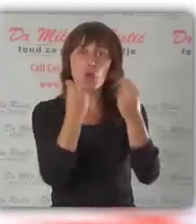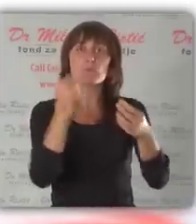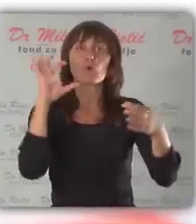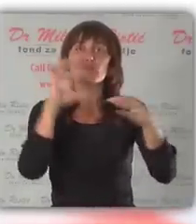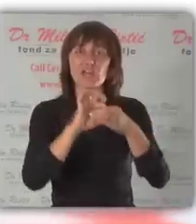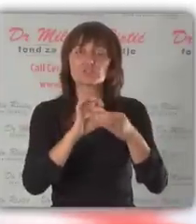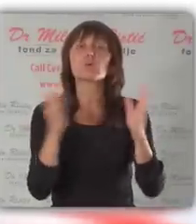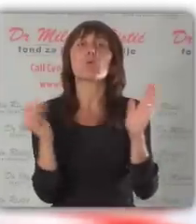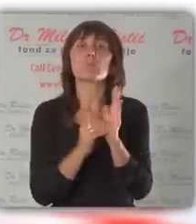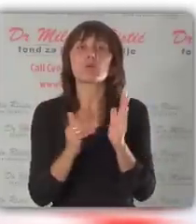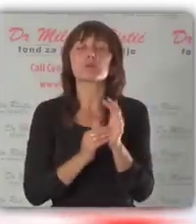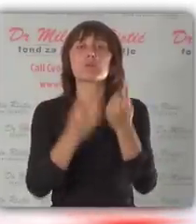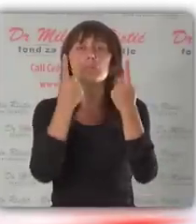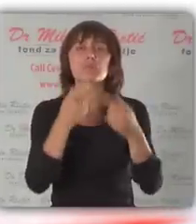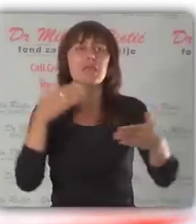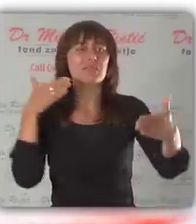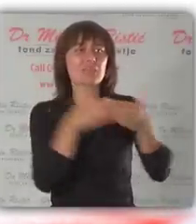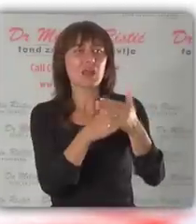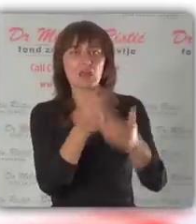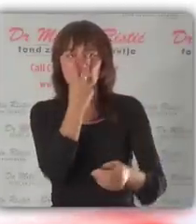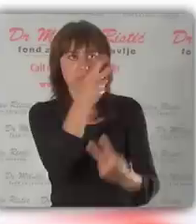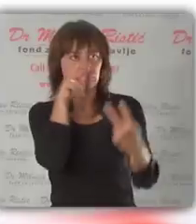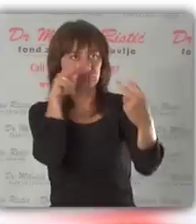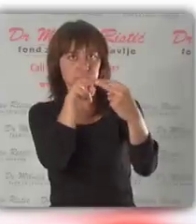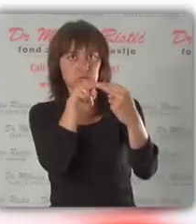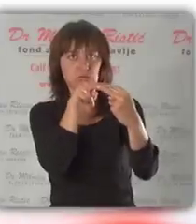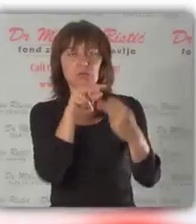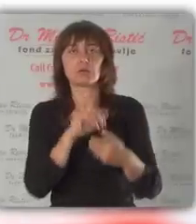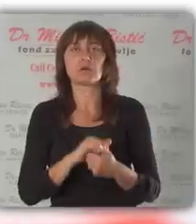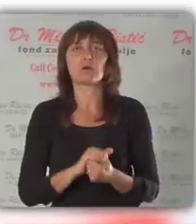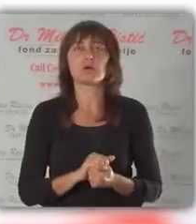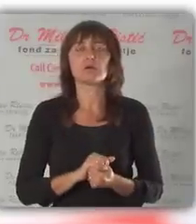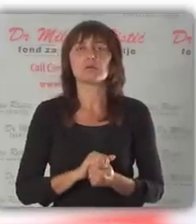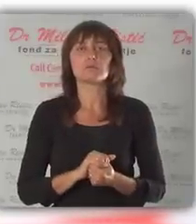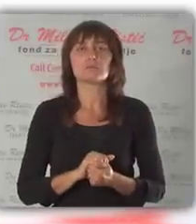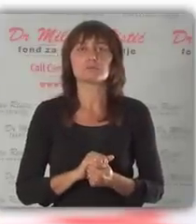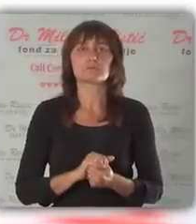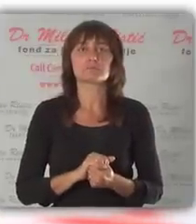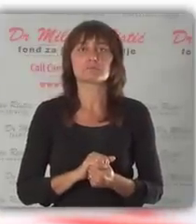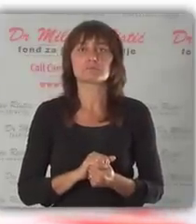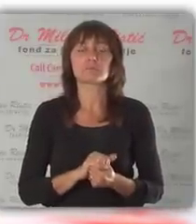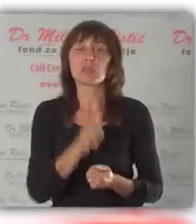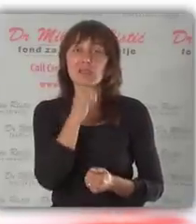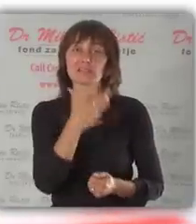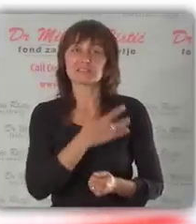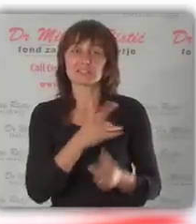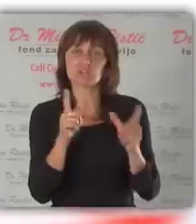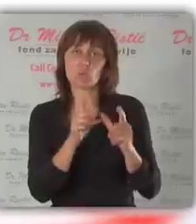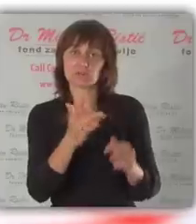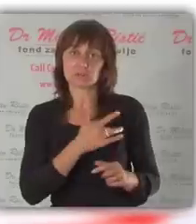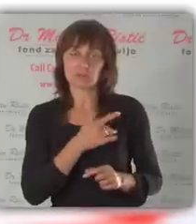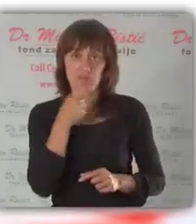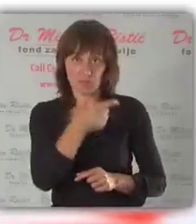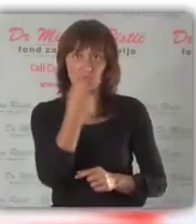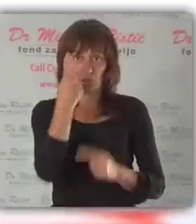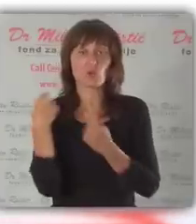jednu dobru vezu, potrebno je da postoji direktan kontakt, da postoji pogled oči u oči, srce u srce.